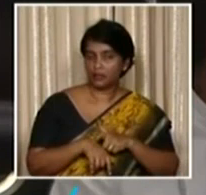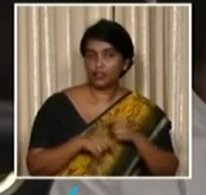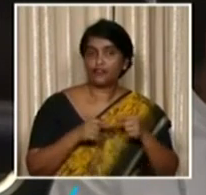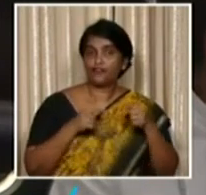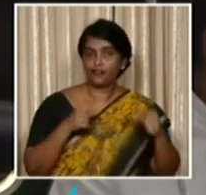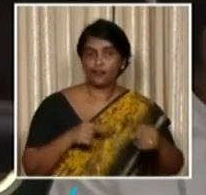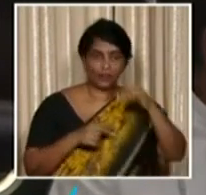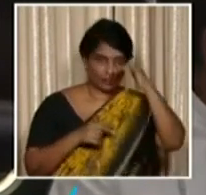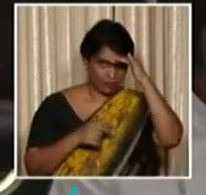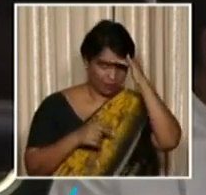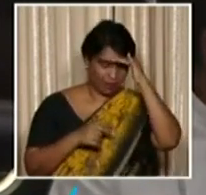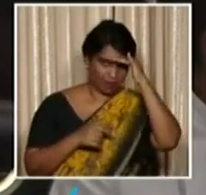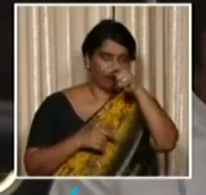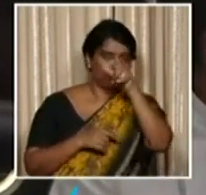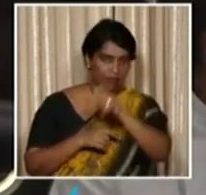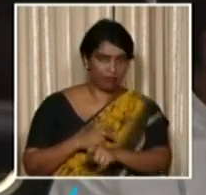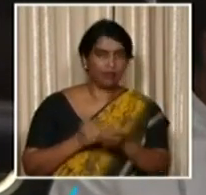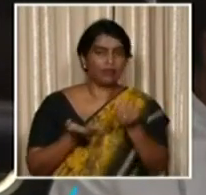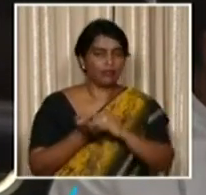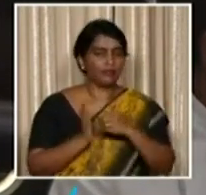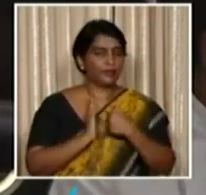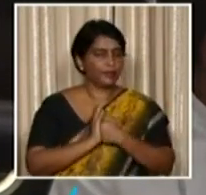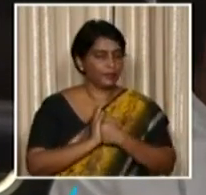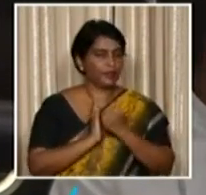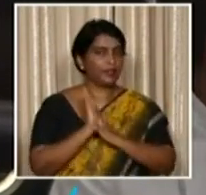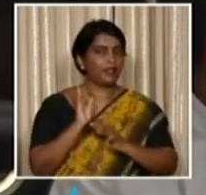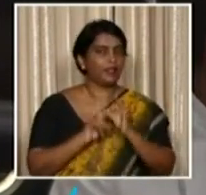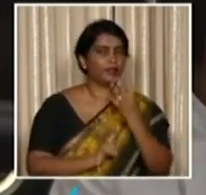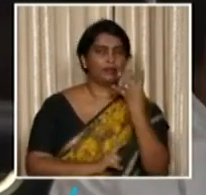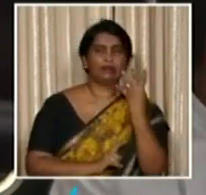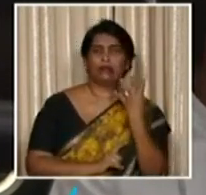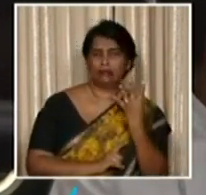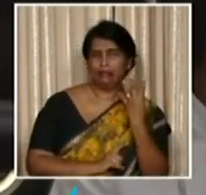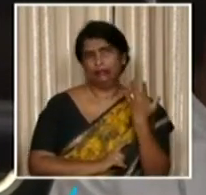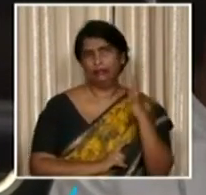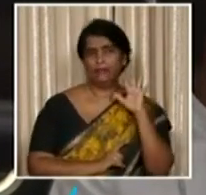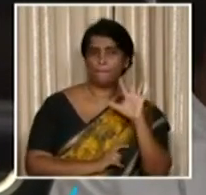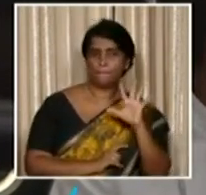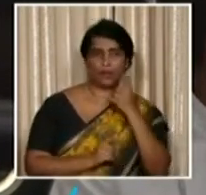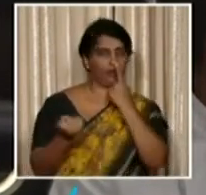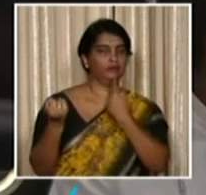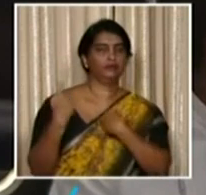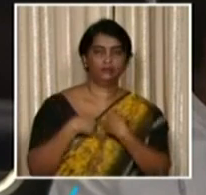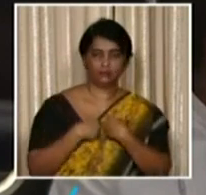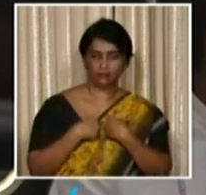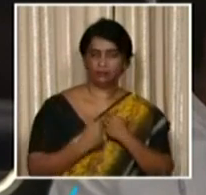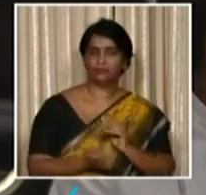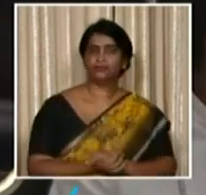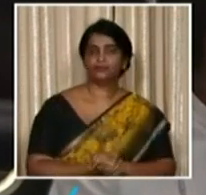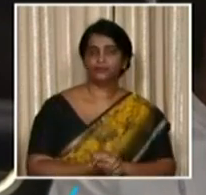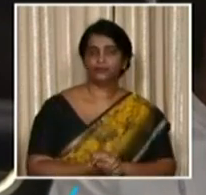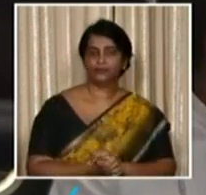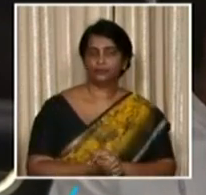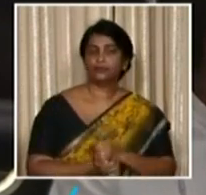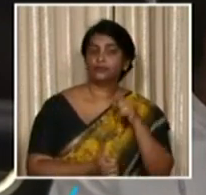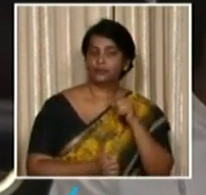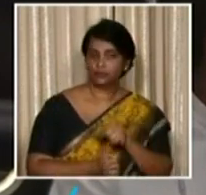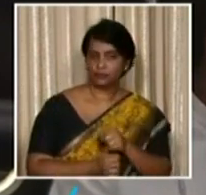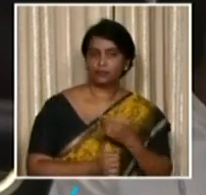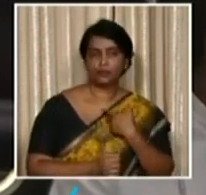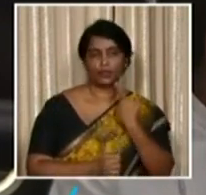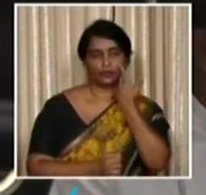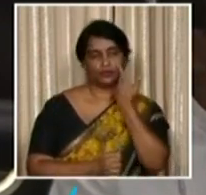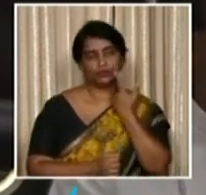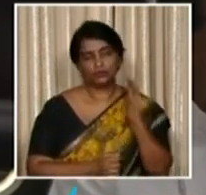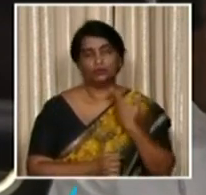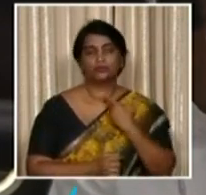විපක්ෂ නායකතුමා ඇතුළු තවත් ගරු මන්ත්‍රීවරු 4 දෙනෙක් හෝ 5 දෙනෙක් ඉල්ලීම් කරා. මෙතනදී මට